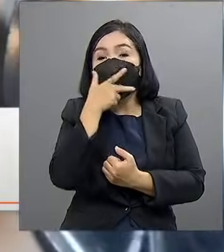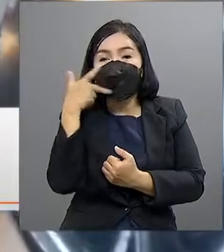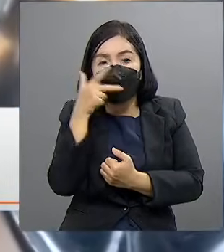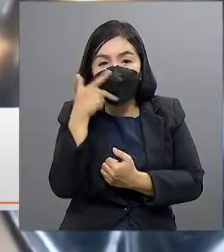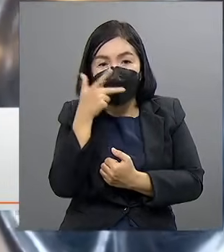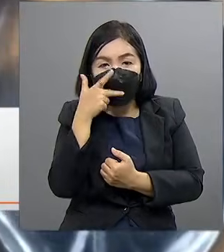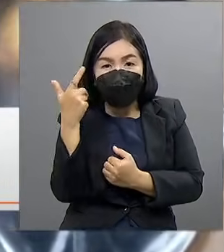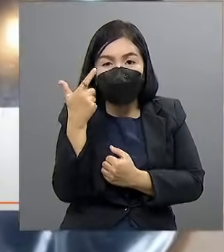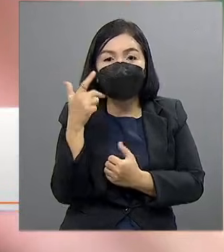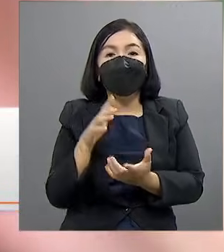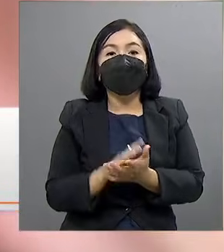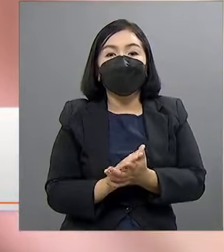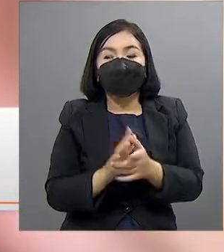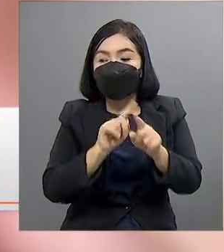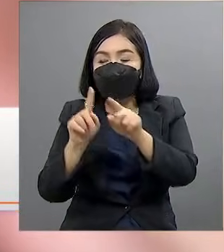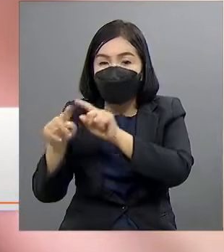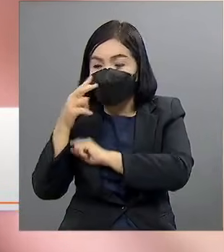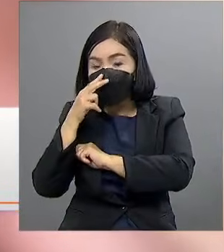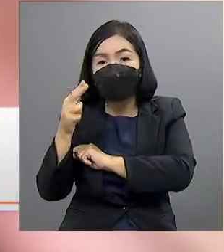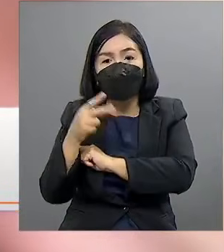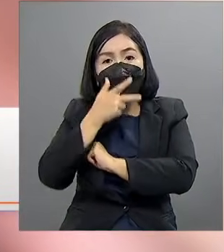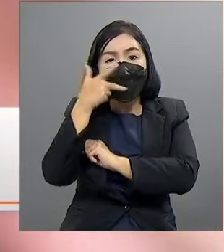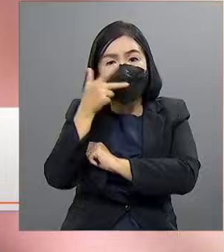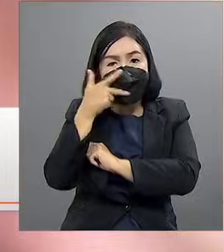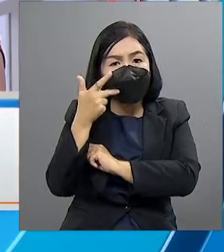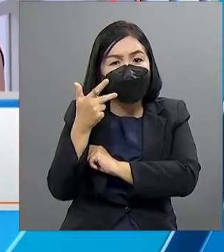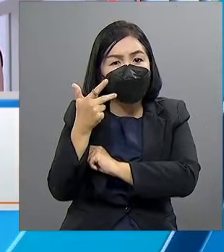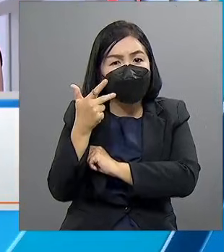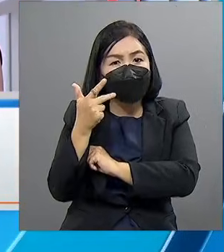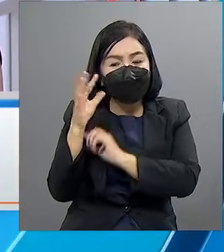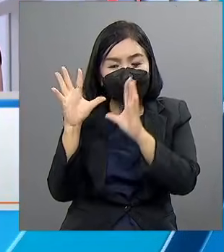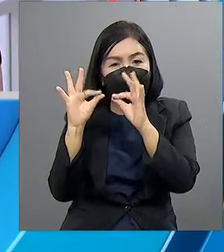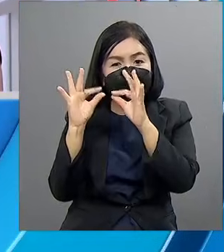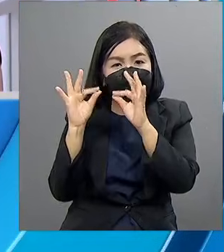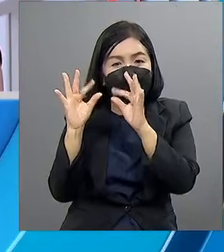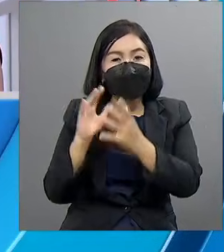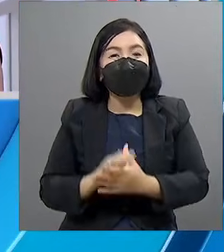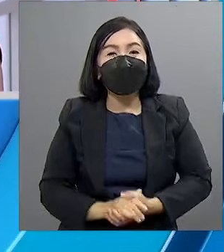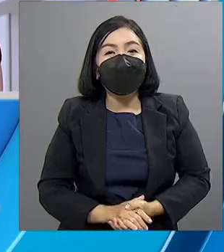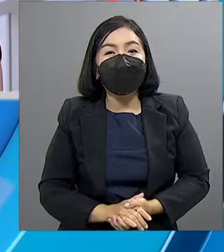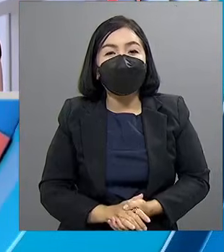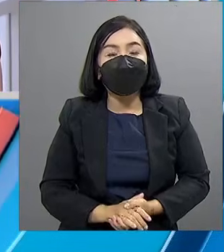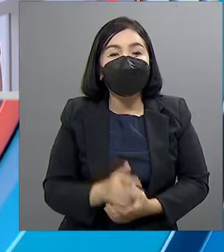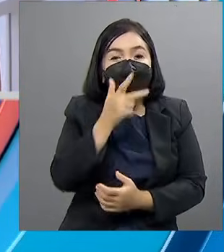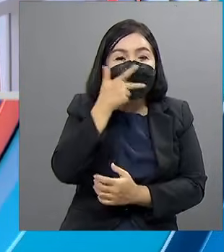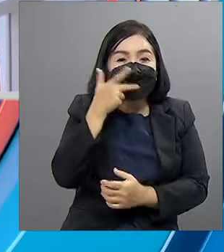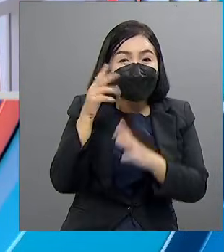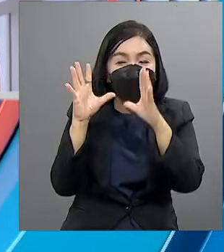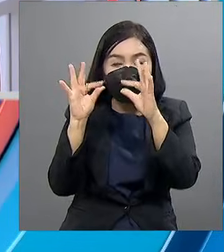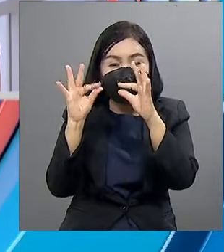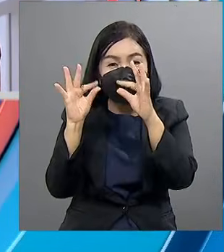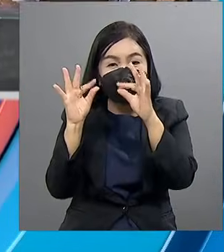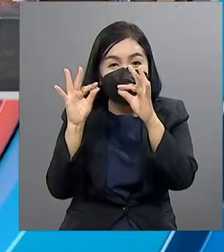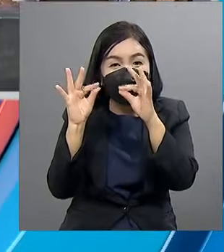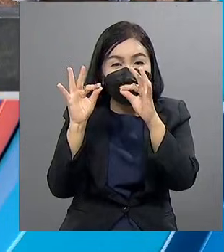ตรงๆ ครับ ลาวาเปี๊ยะลาวาฮะเป็นยังไงเล่าให้ฟังหน่อย ก็คือเปี๊ยะลาวาเนี่ยนะคะจะเป็นเปี๊ยะลาว